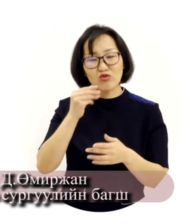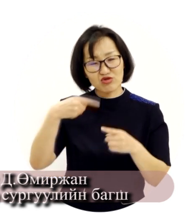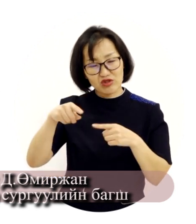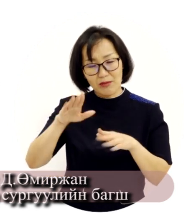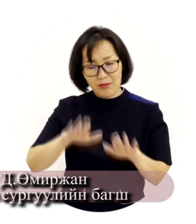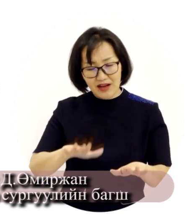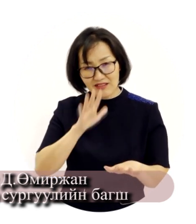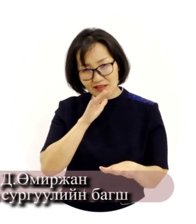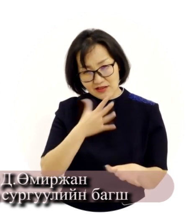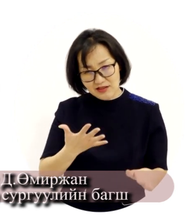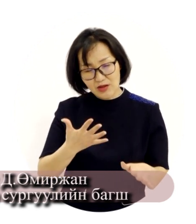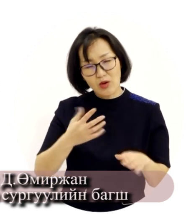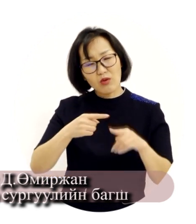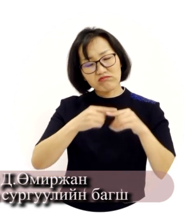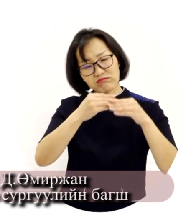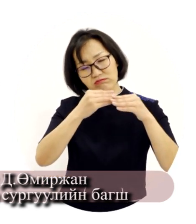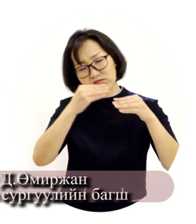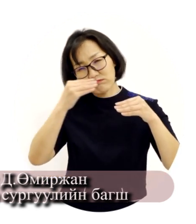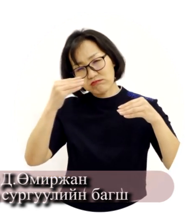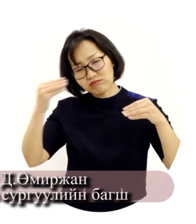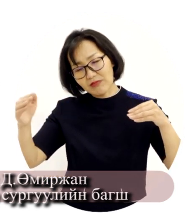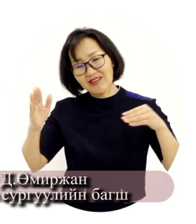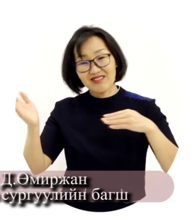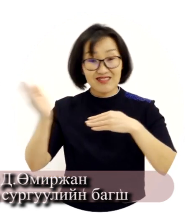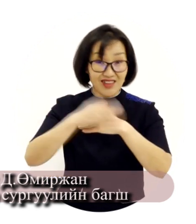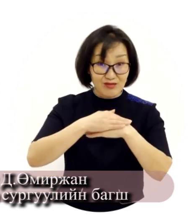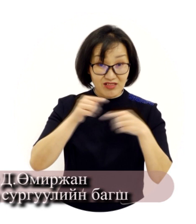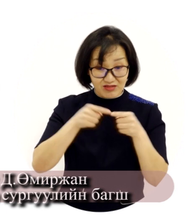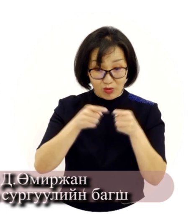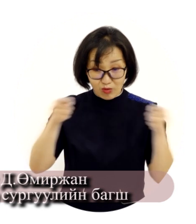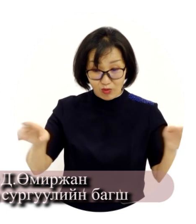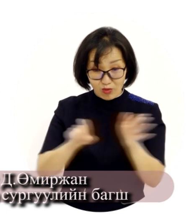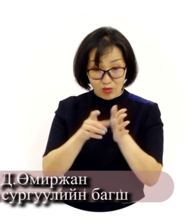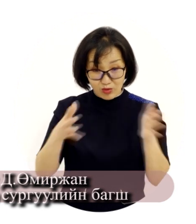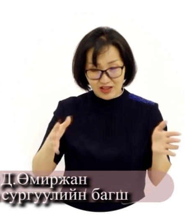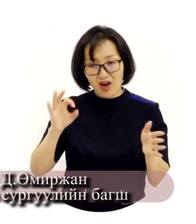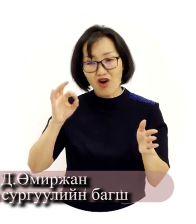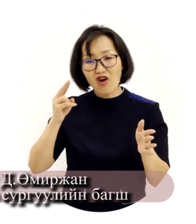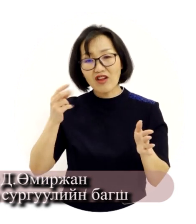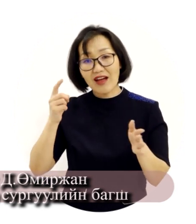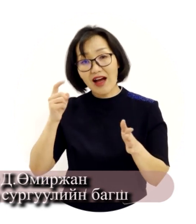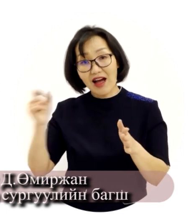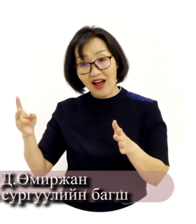Алғашқы 10 тарауыз Шыңғыс ханның қайтыс болғанынан кейін тышқан жылы немесе